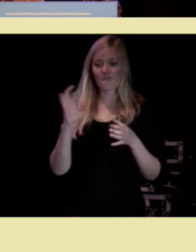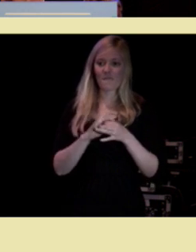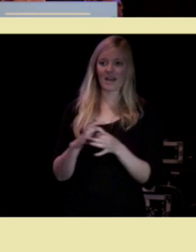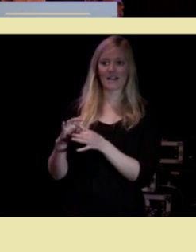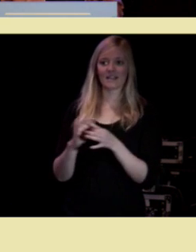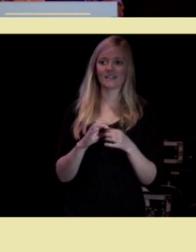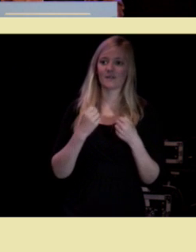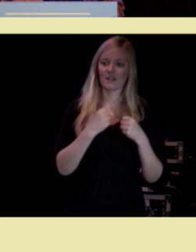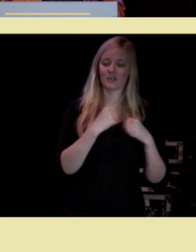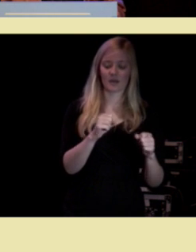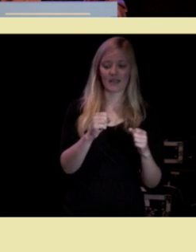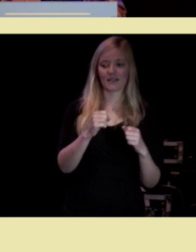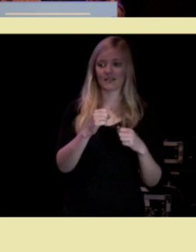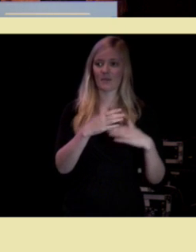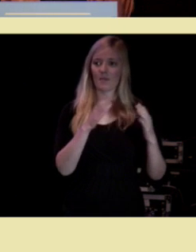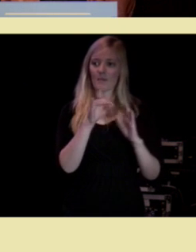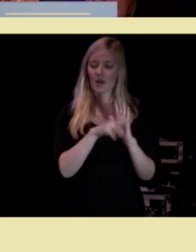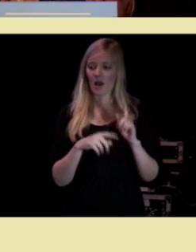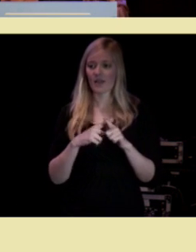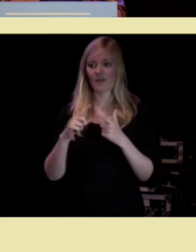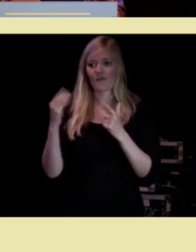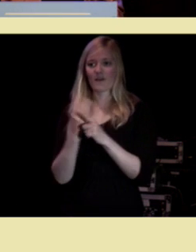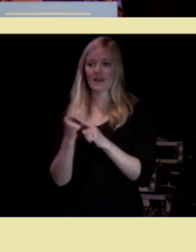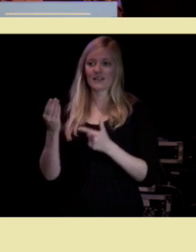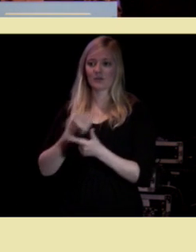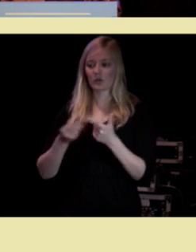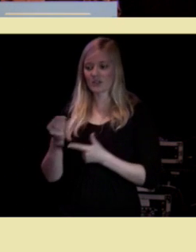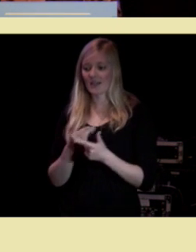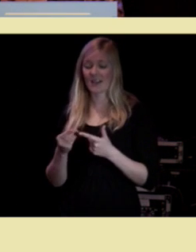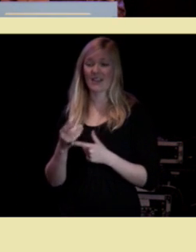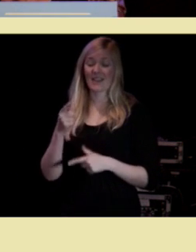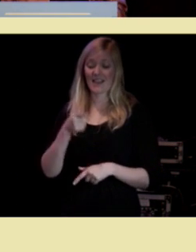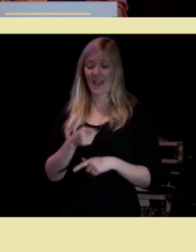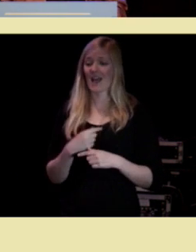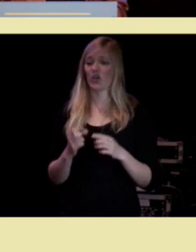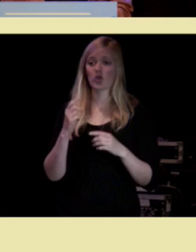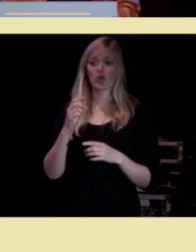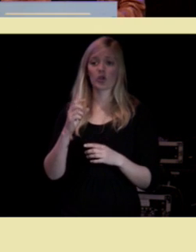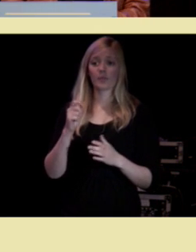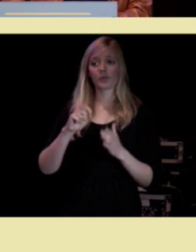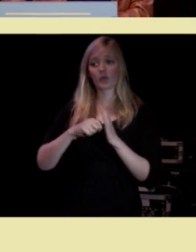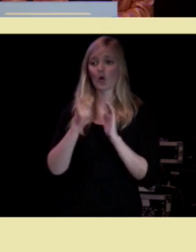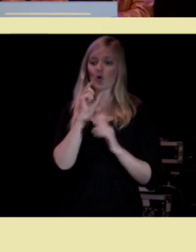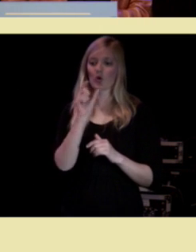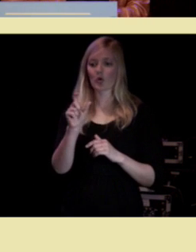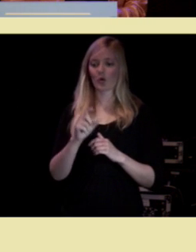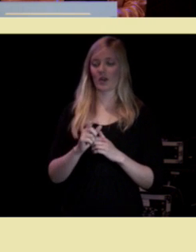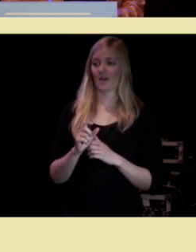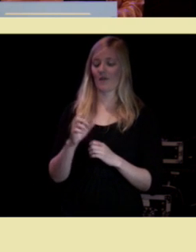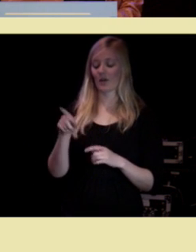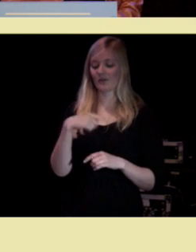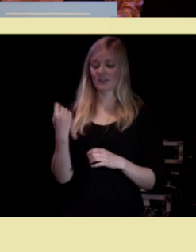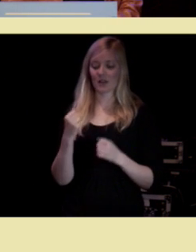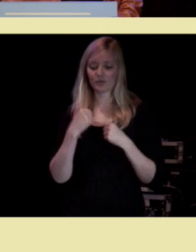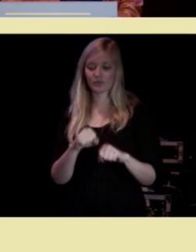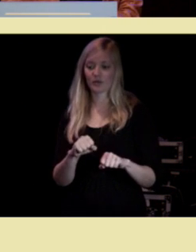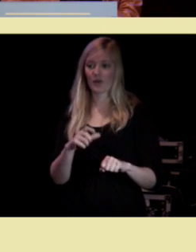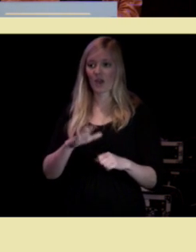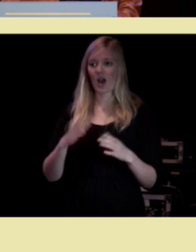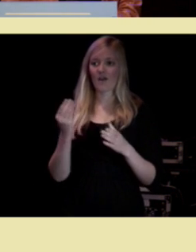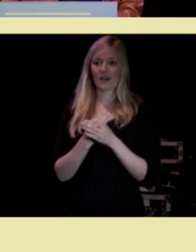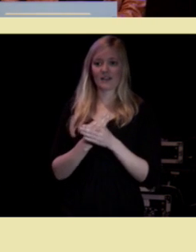tverrfaglig ledergruppe, et felles budsjett. Det det keyword for å få til ting. Og vi har en felles arena for fagutvikling